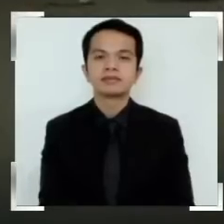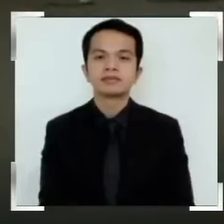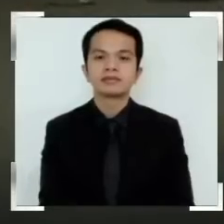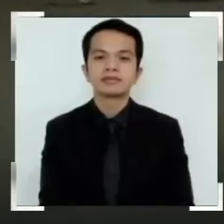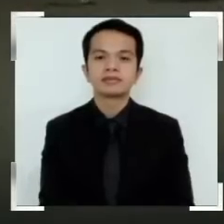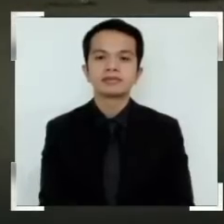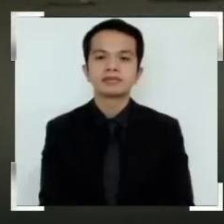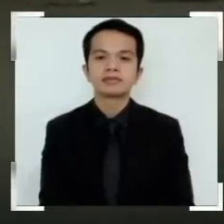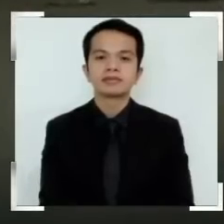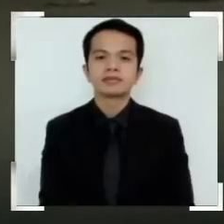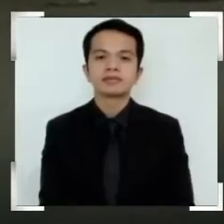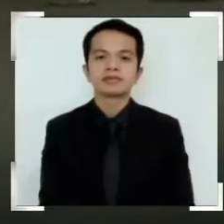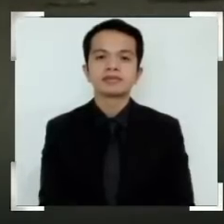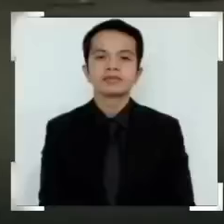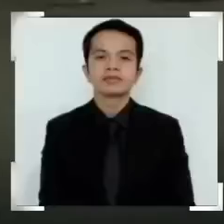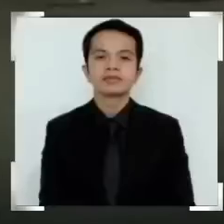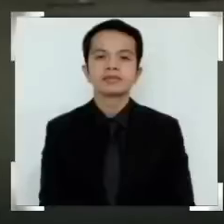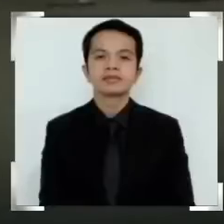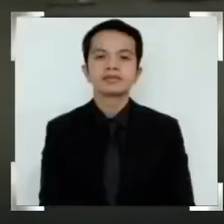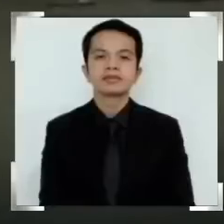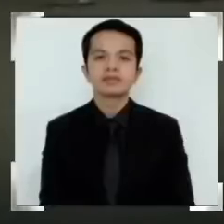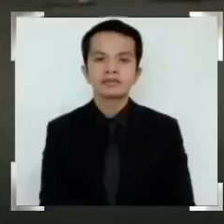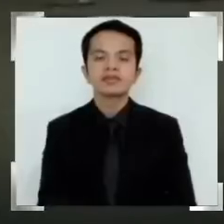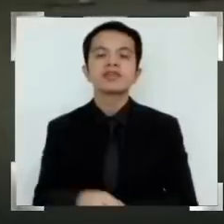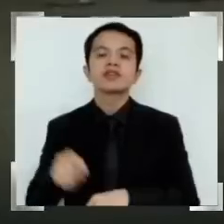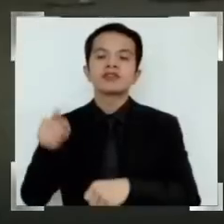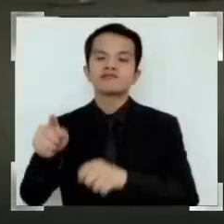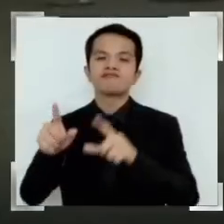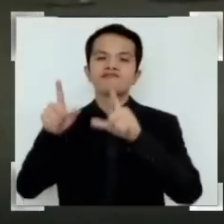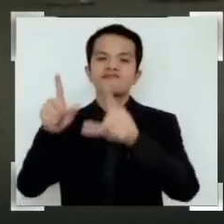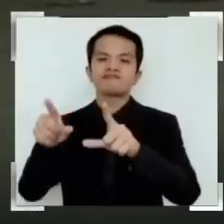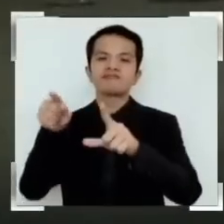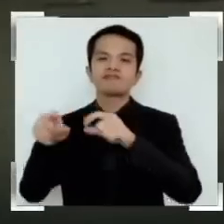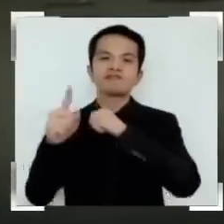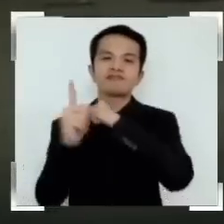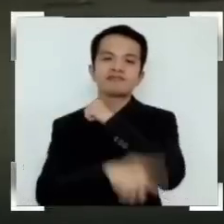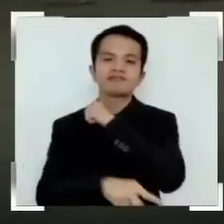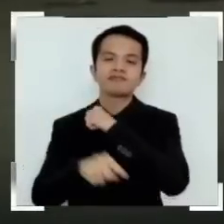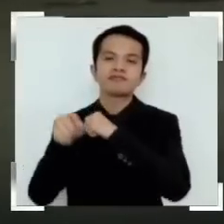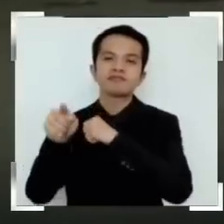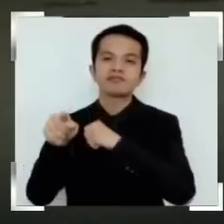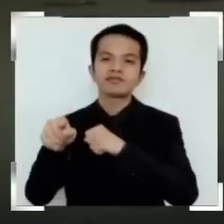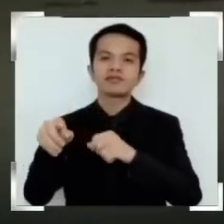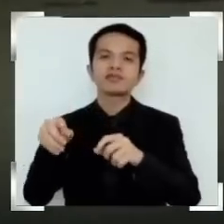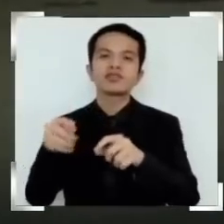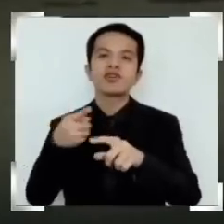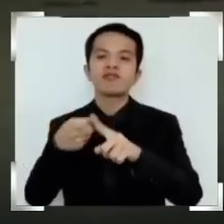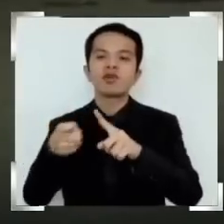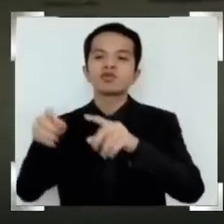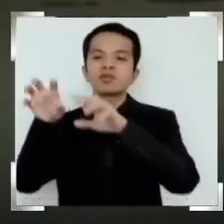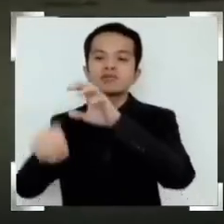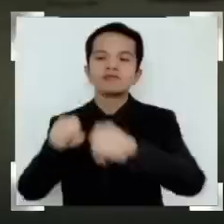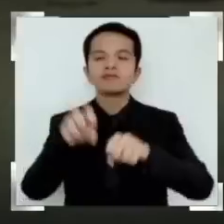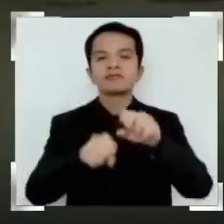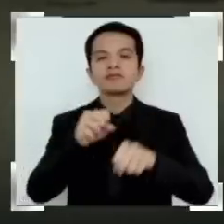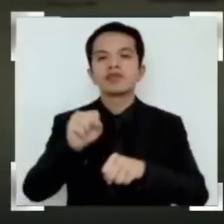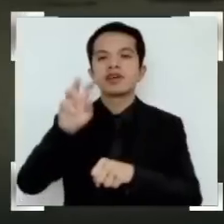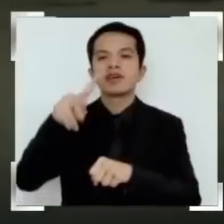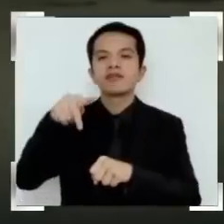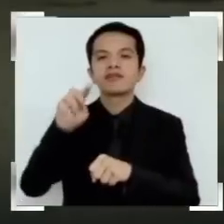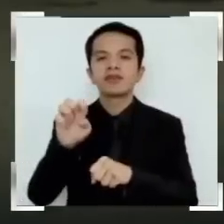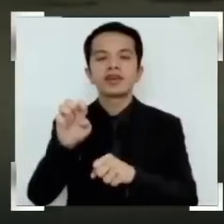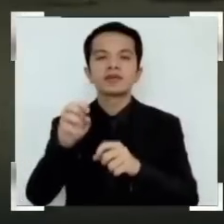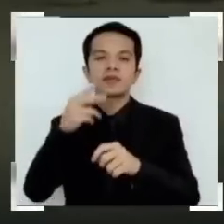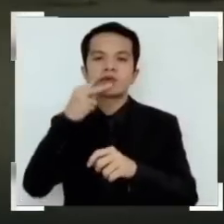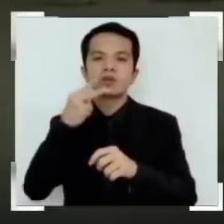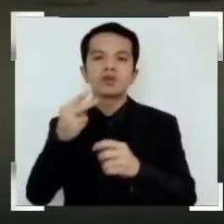PIA sasampahan ang kaukulang kaso, ang consignee ng mga nasabat na vape. At live mula rito sa Pasay para sa GMA Integrated